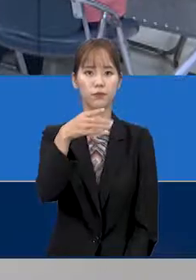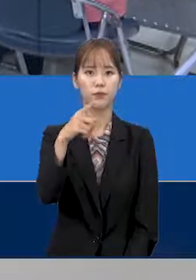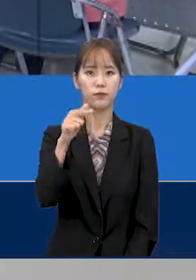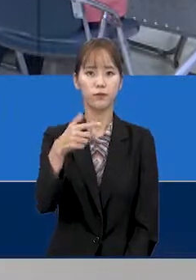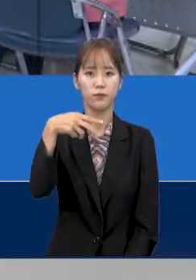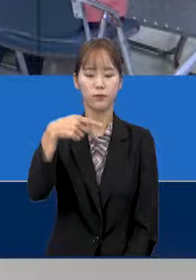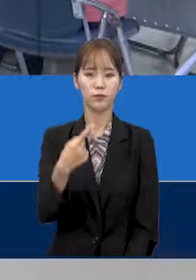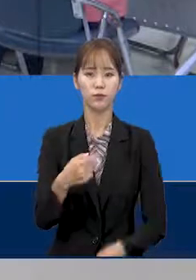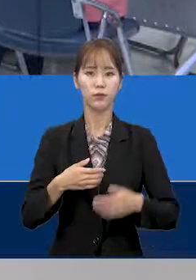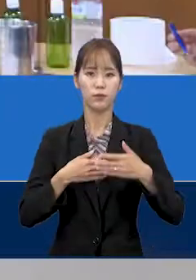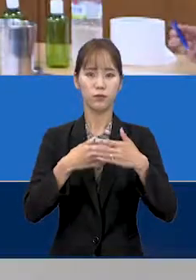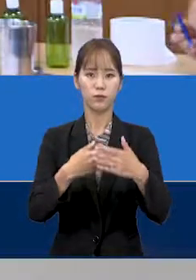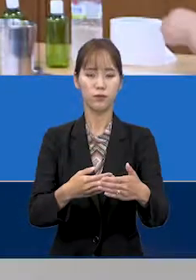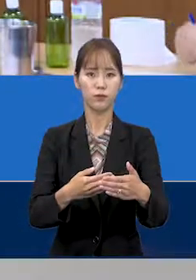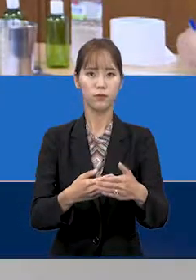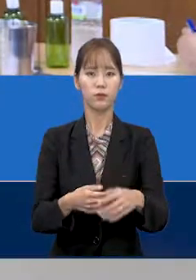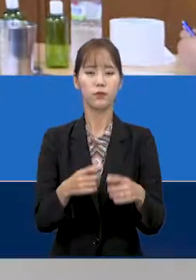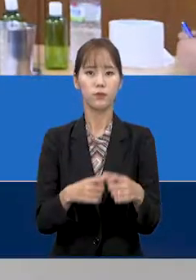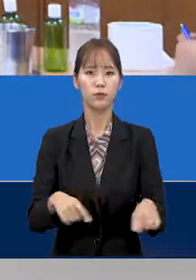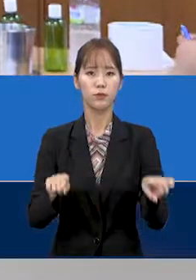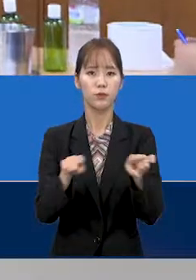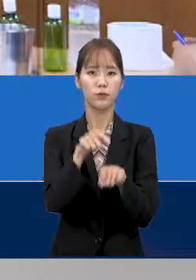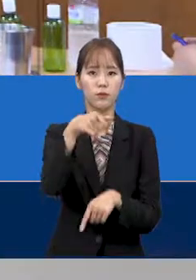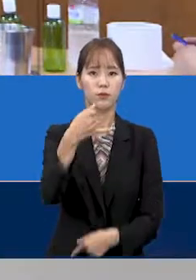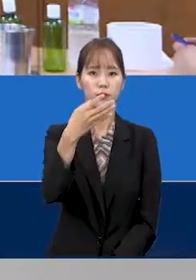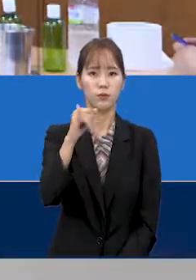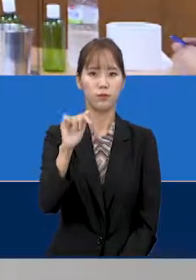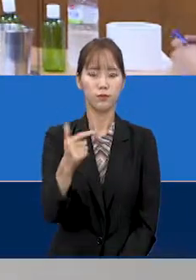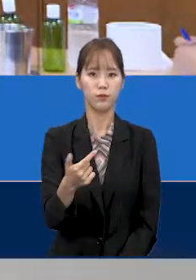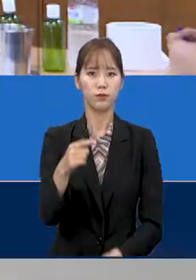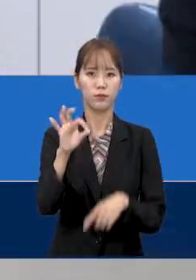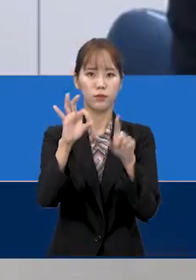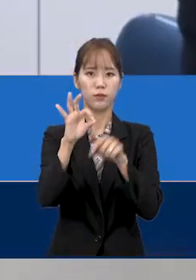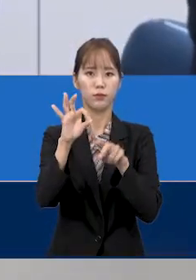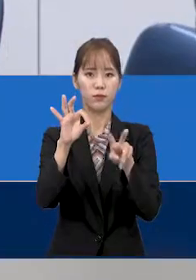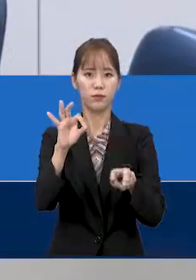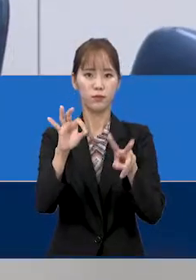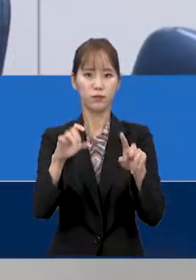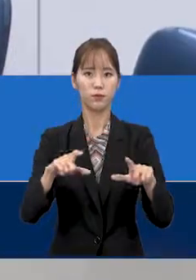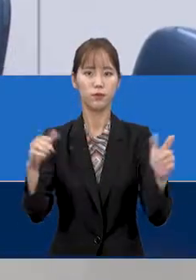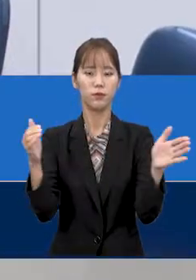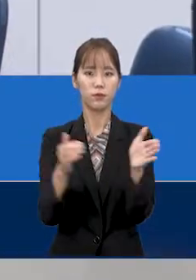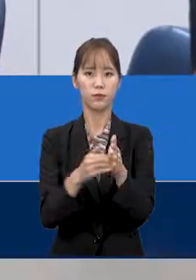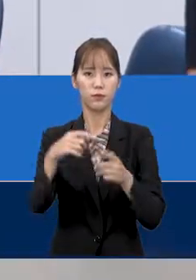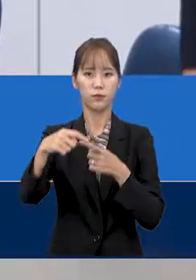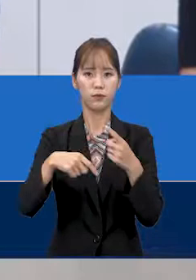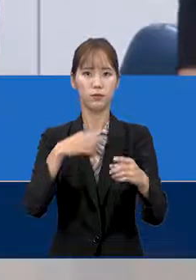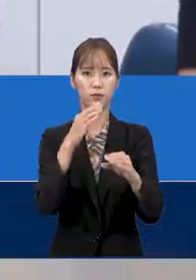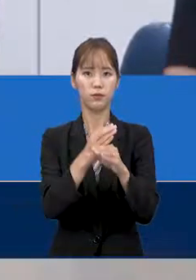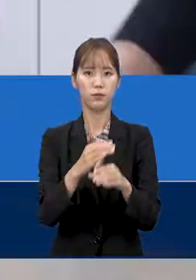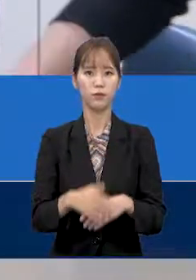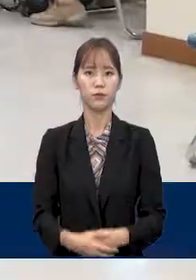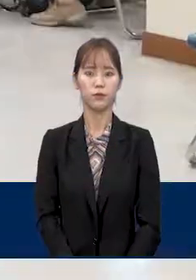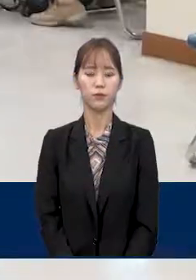저탄소 실천문화 확산을 위한 EM과 함께하는 그린 아카데미가 10월 22일까지 운영됩니다.